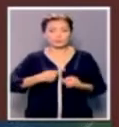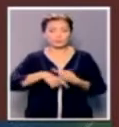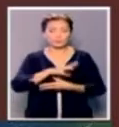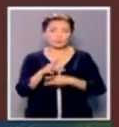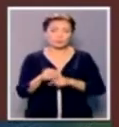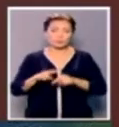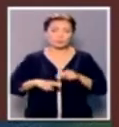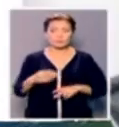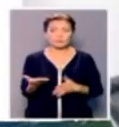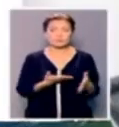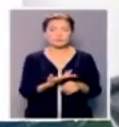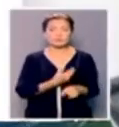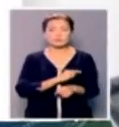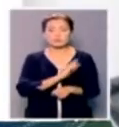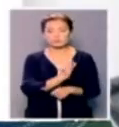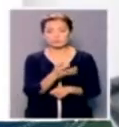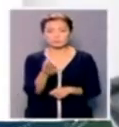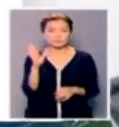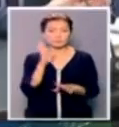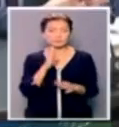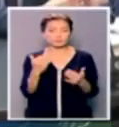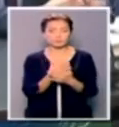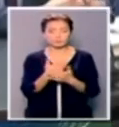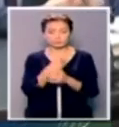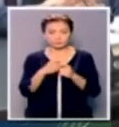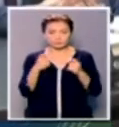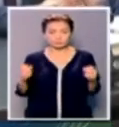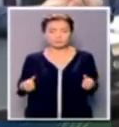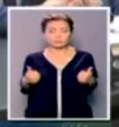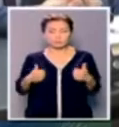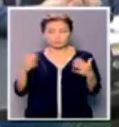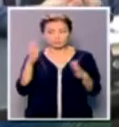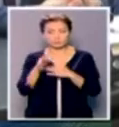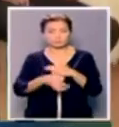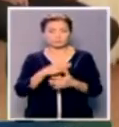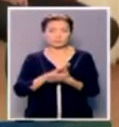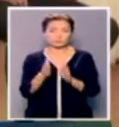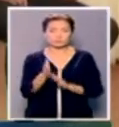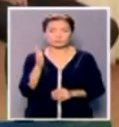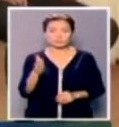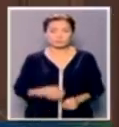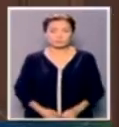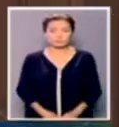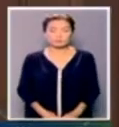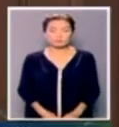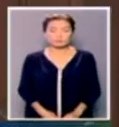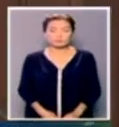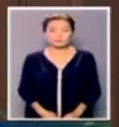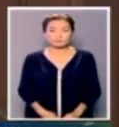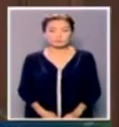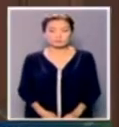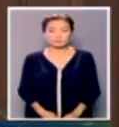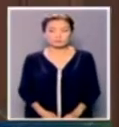кәсіпорындардың құрылғыларын тарту көзделуде. Сондай ауа райының мәліметін тұрақты алу үшін Қазгидрометпен келісімшарт жасалған.